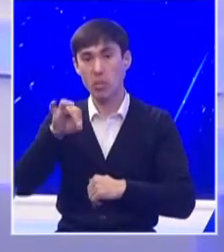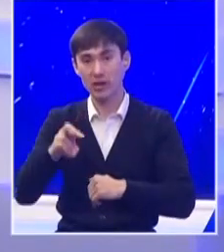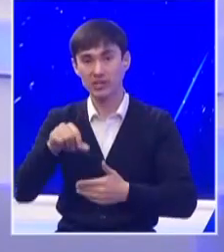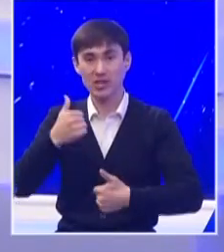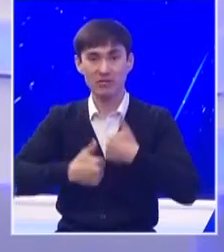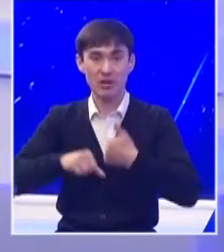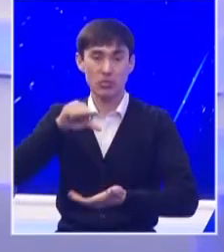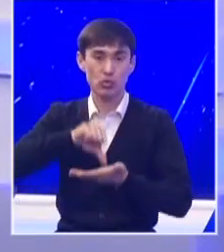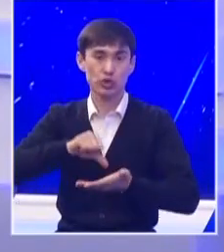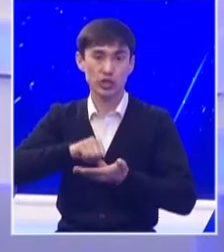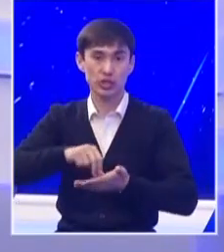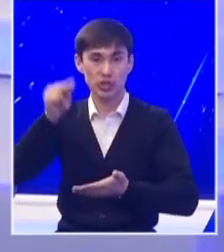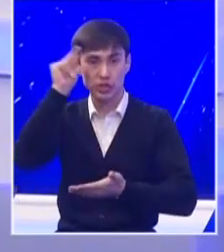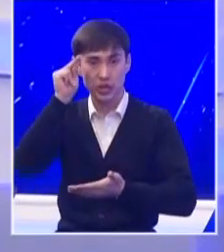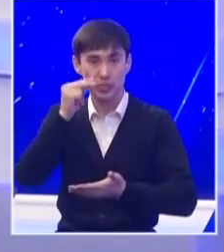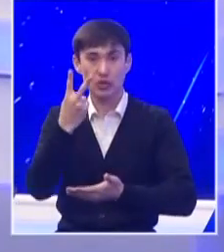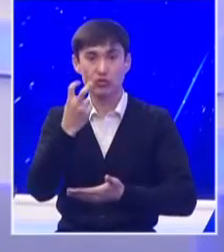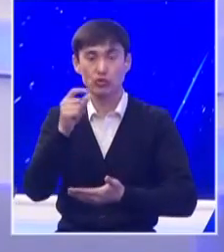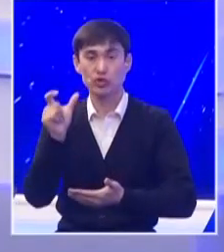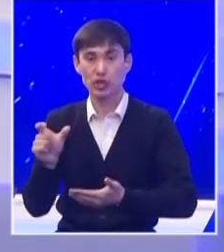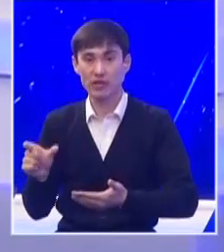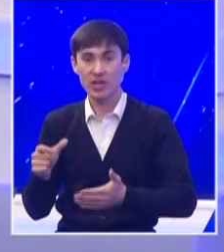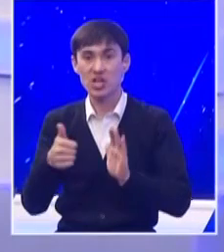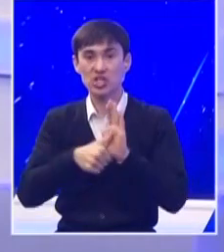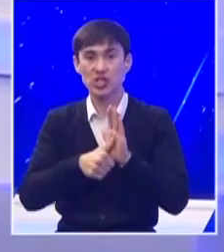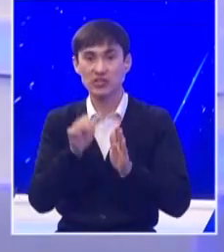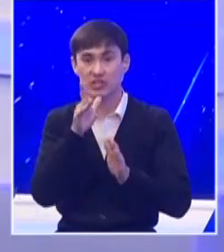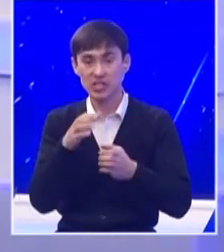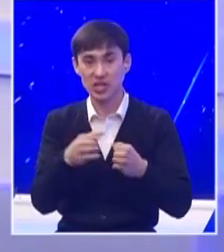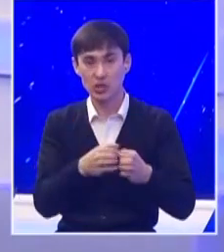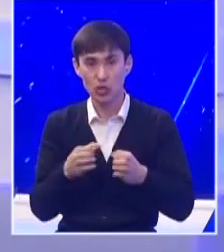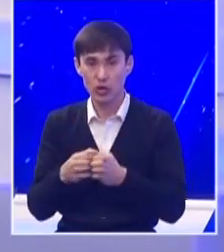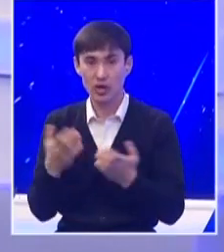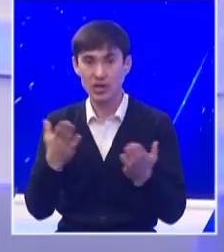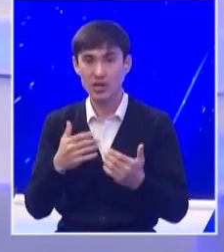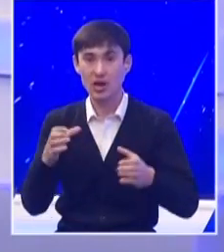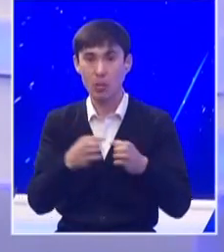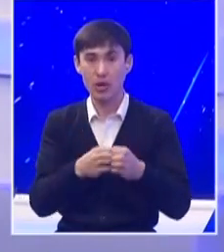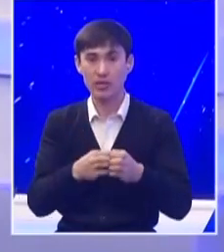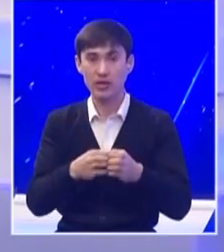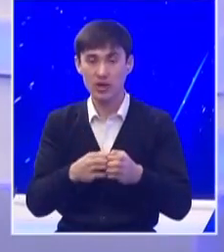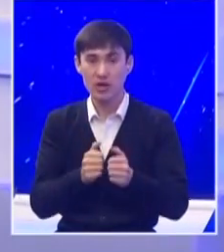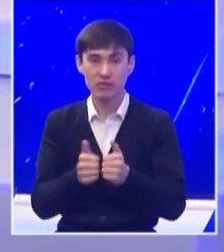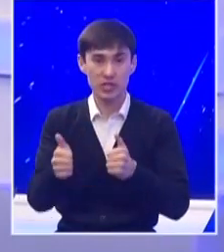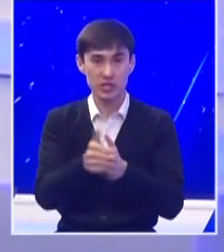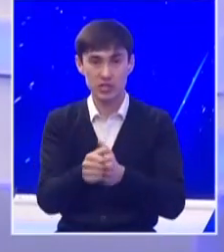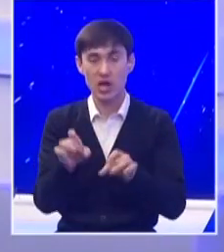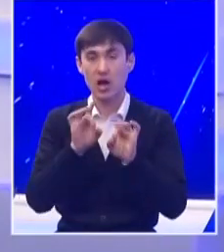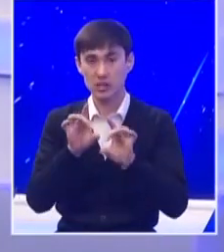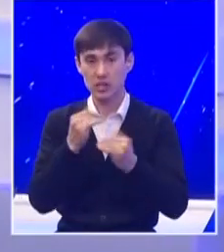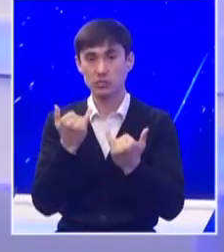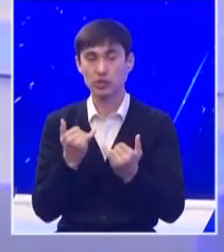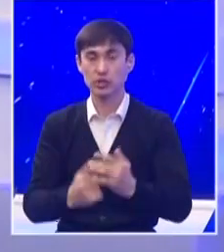приняли участие учащиеся порядка 200 человек в 6 возрастных категориях. Какие команды вышли в лидеры, расскажет